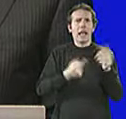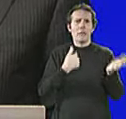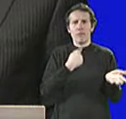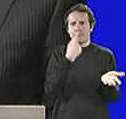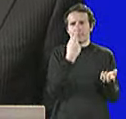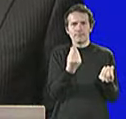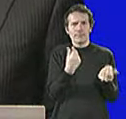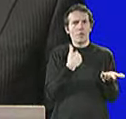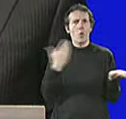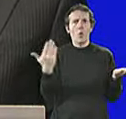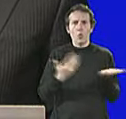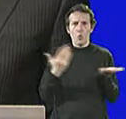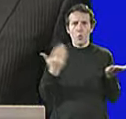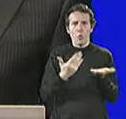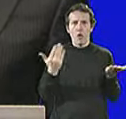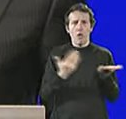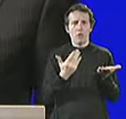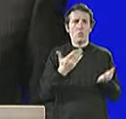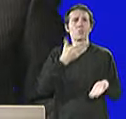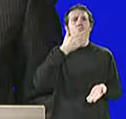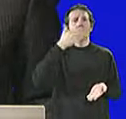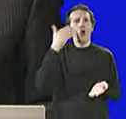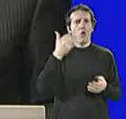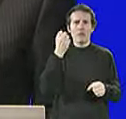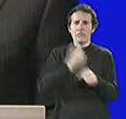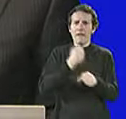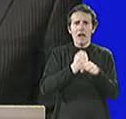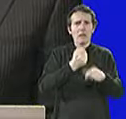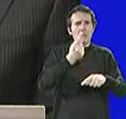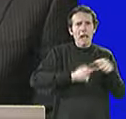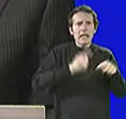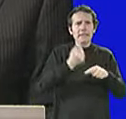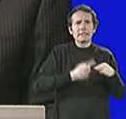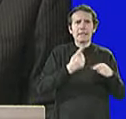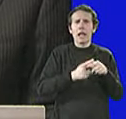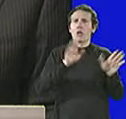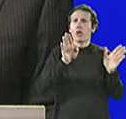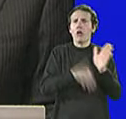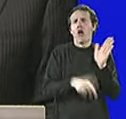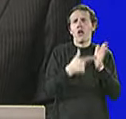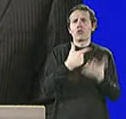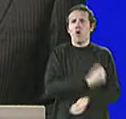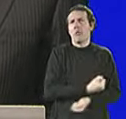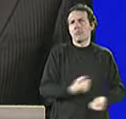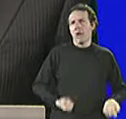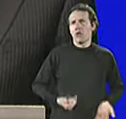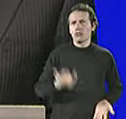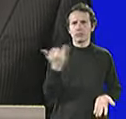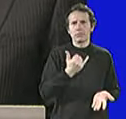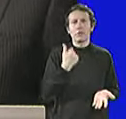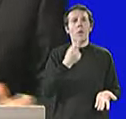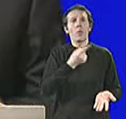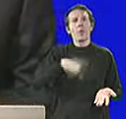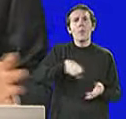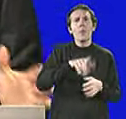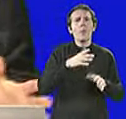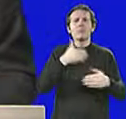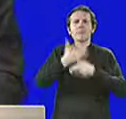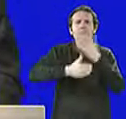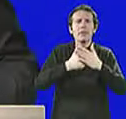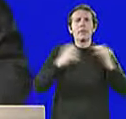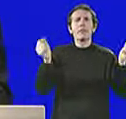penserai toujours que mieux vaut une activité partielle que le chômage. Quand nous ouvrons le chantier des